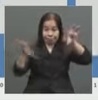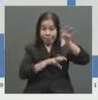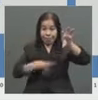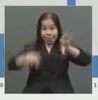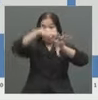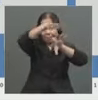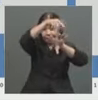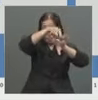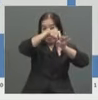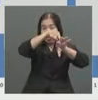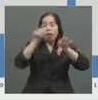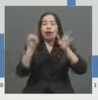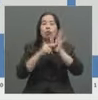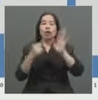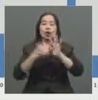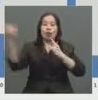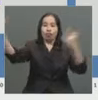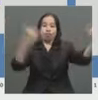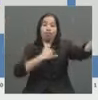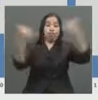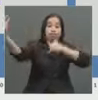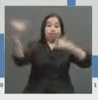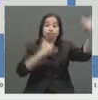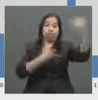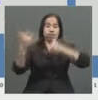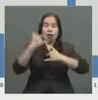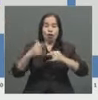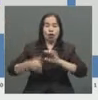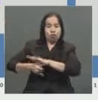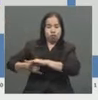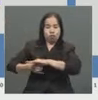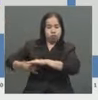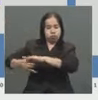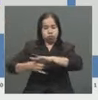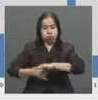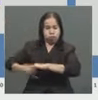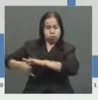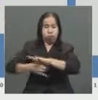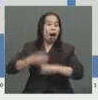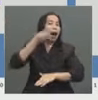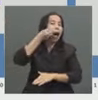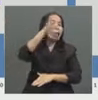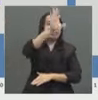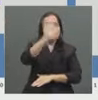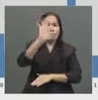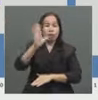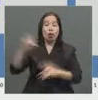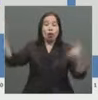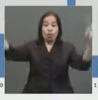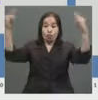ผู้ที่กลับมาจากประเทศที่มีพื้นที่เสี่ยงทั้งหลายเนี่ยนะครับ